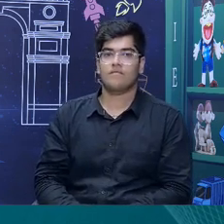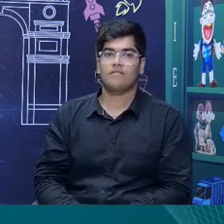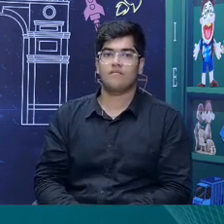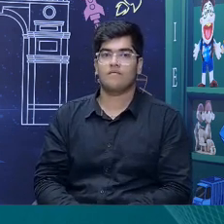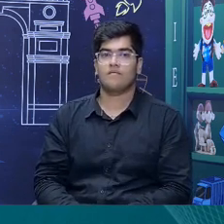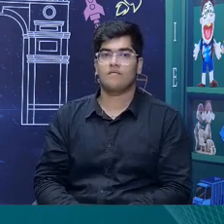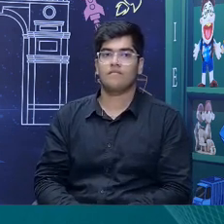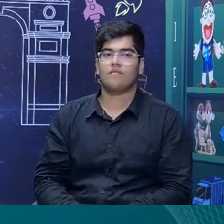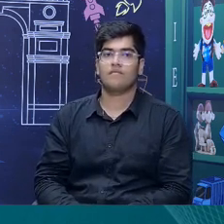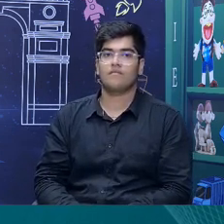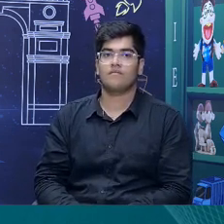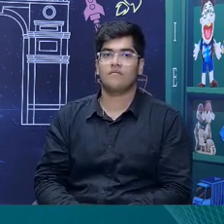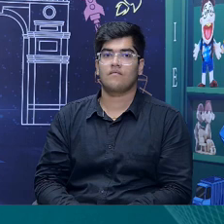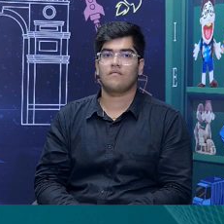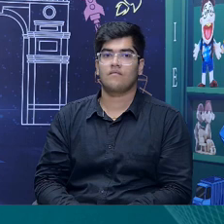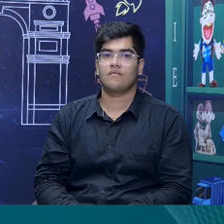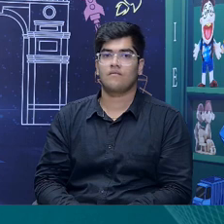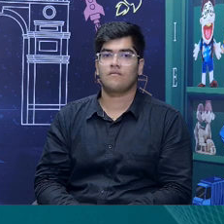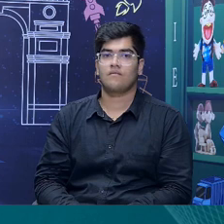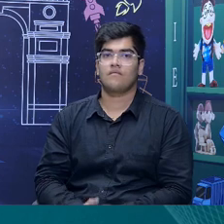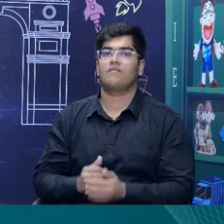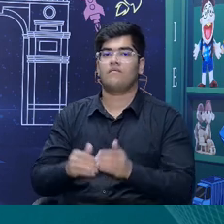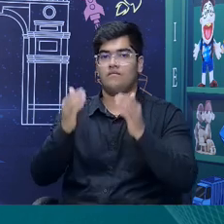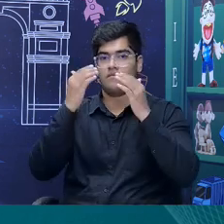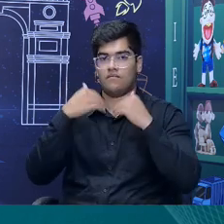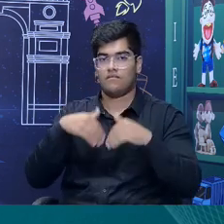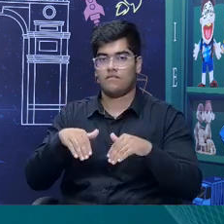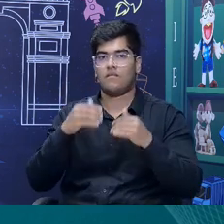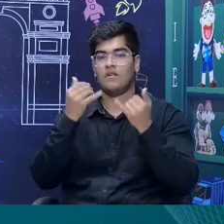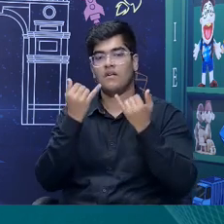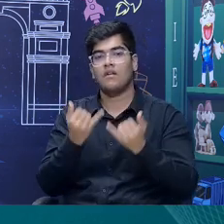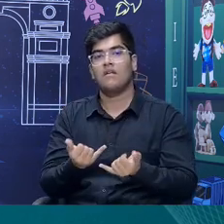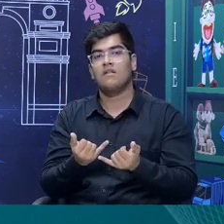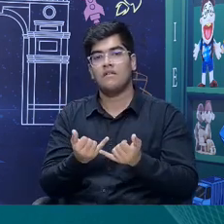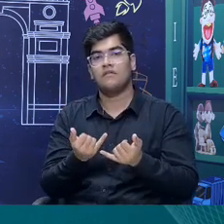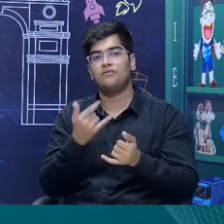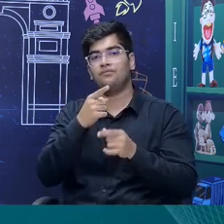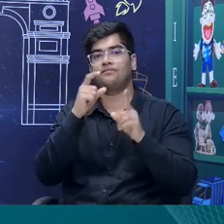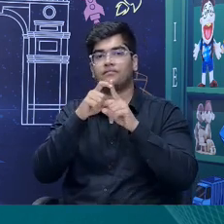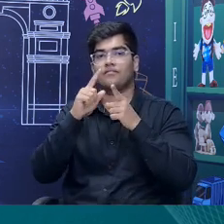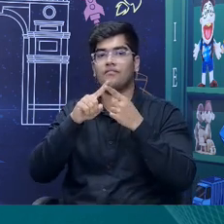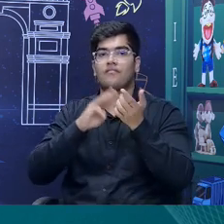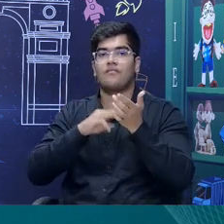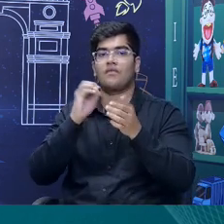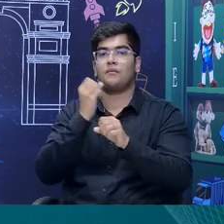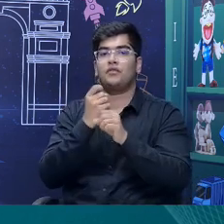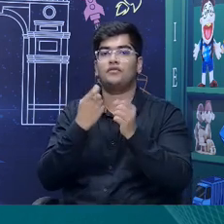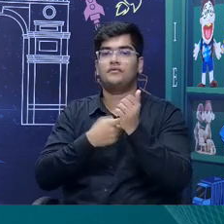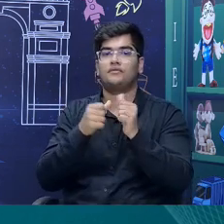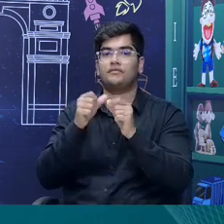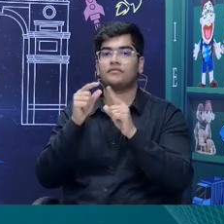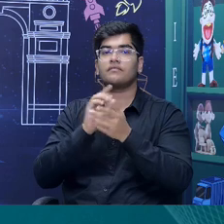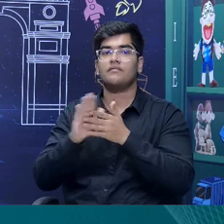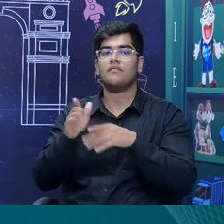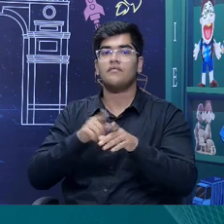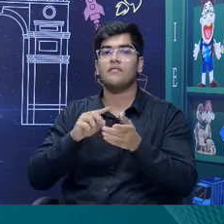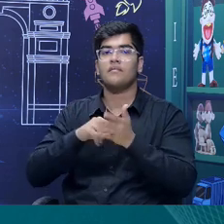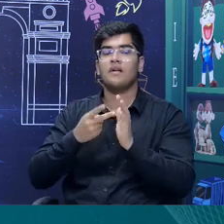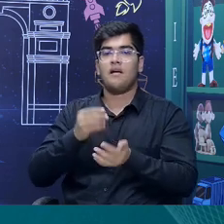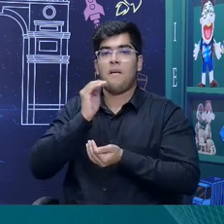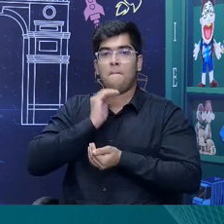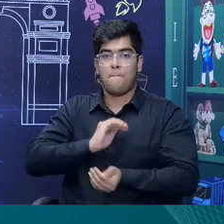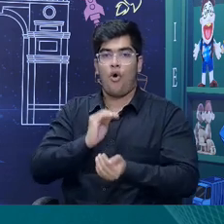सेकंड या आई बिल थ्रो सम लाइट ऑन डी स्क्रीन पर एग्जांपल डेमोग्राफी इस रिलेटेड तू डिक्लेनिंग बर्थडे डिक्लाईनेंग